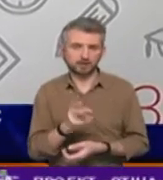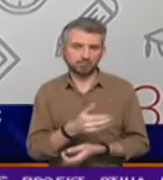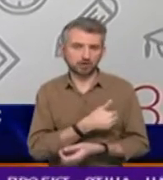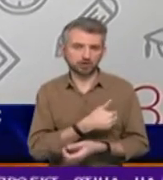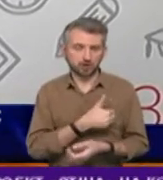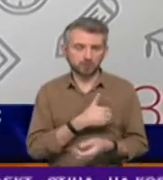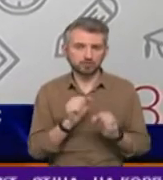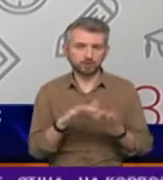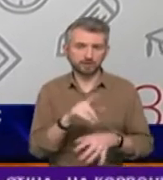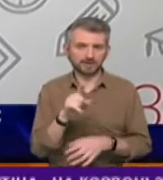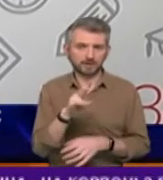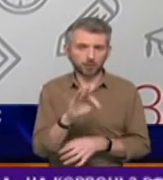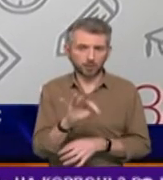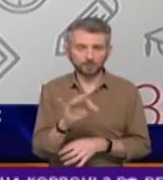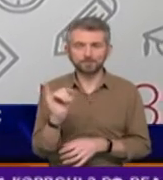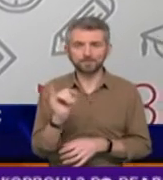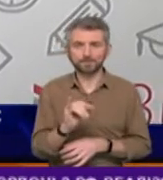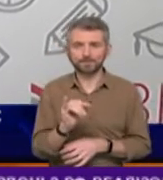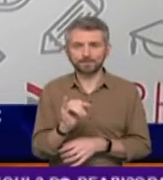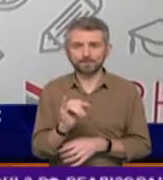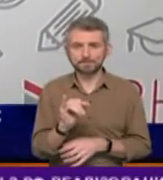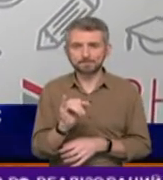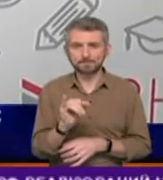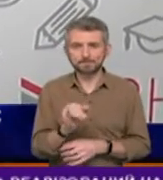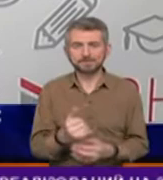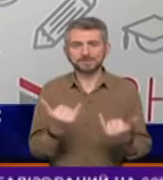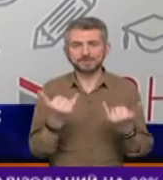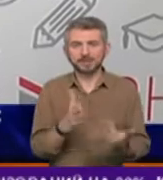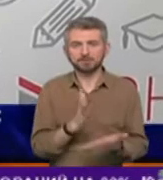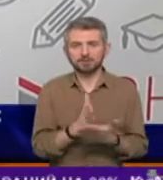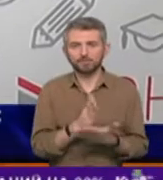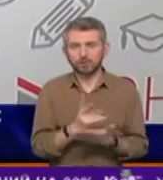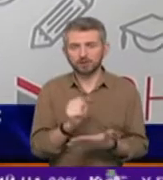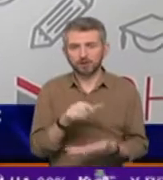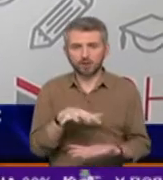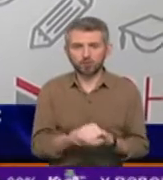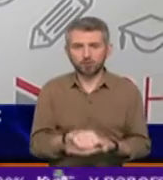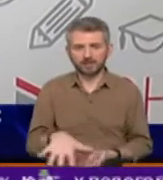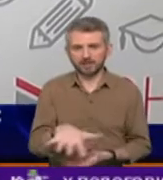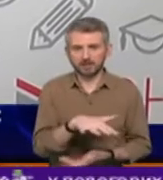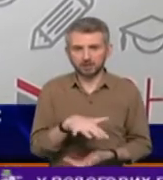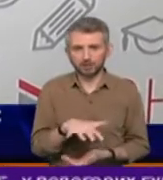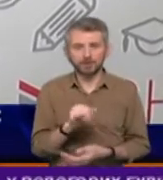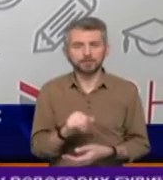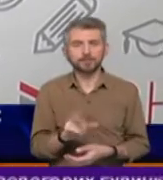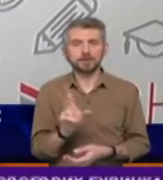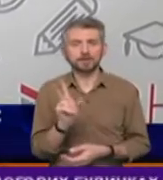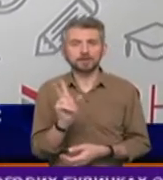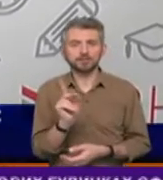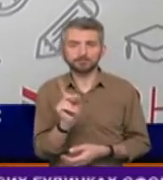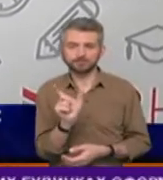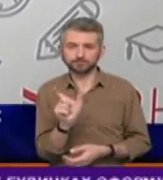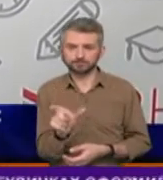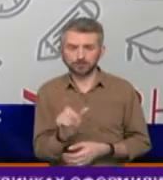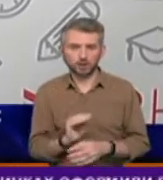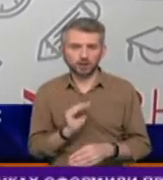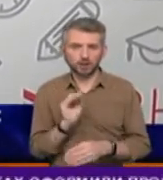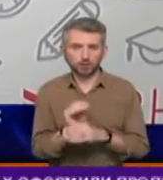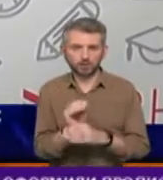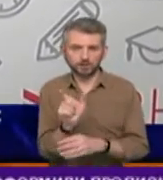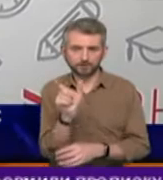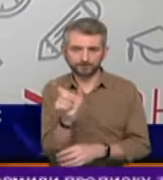вимірювання компетентності з іноземної мови має складатися з 4 частин. Це писання, читання, спілкування